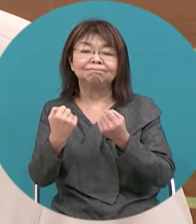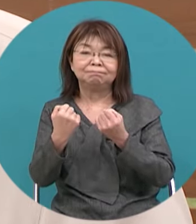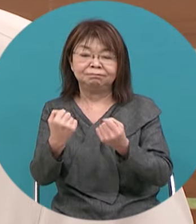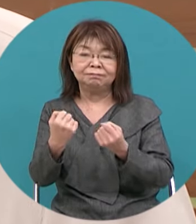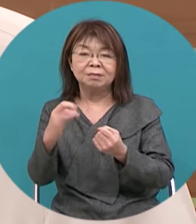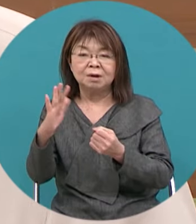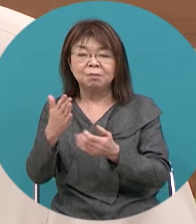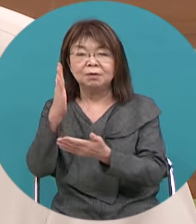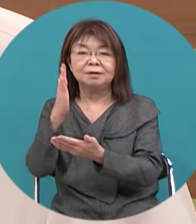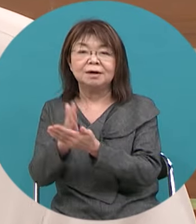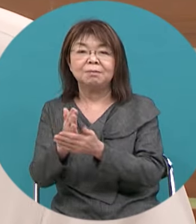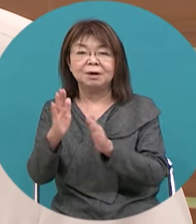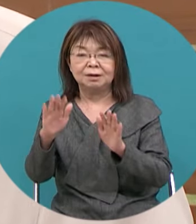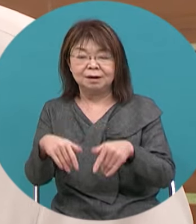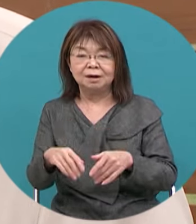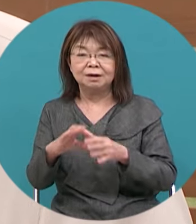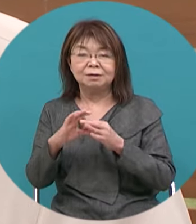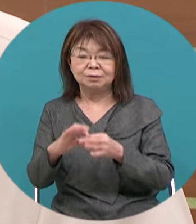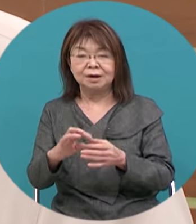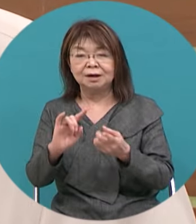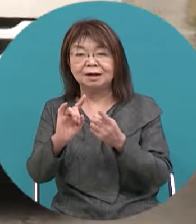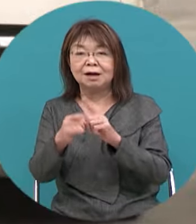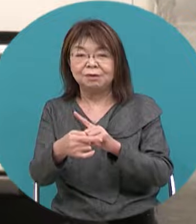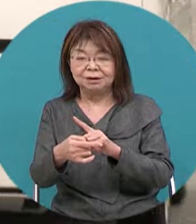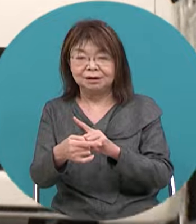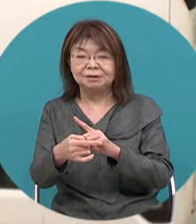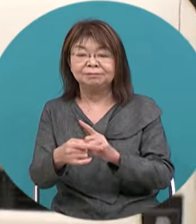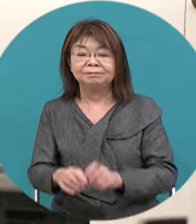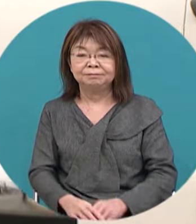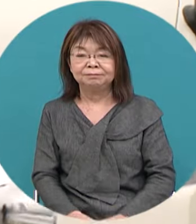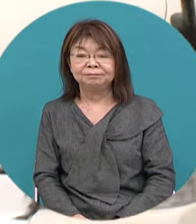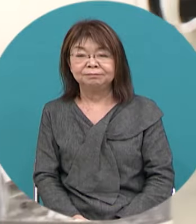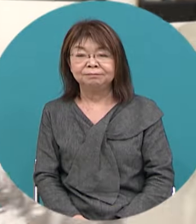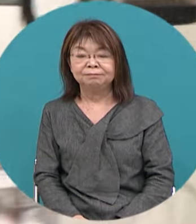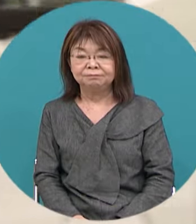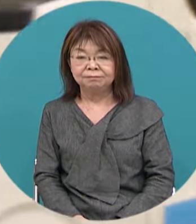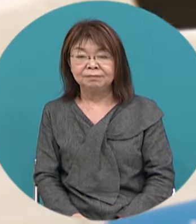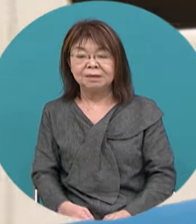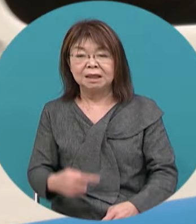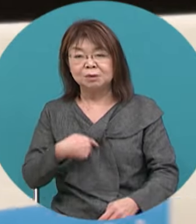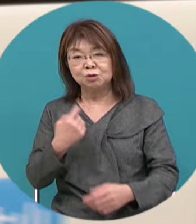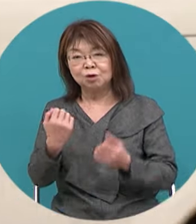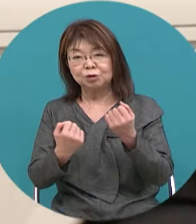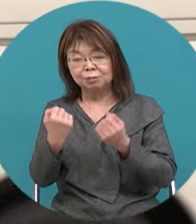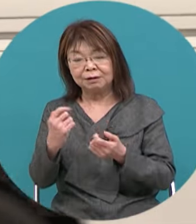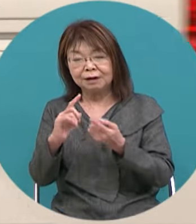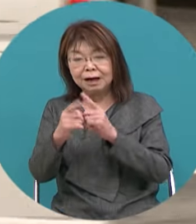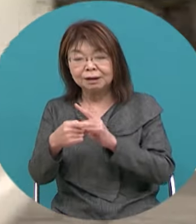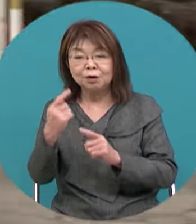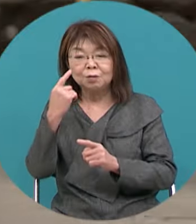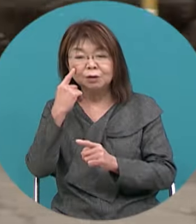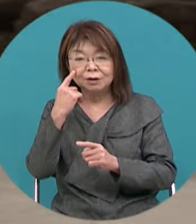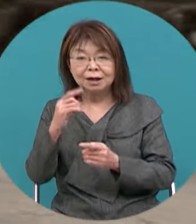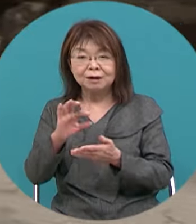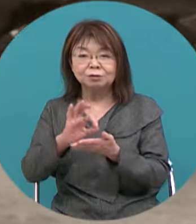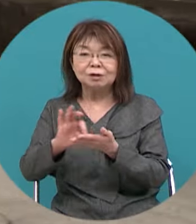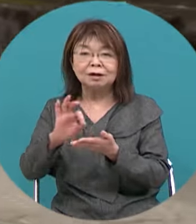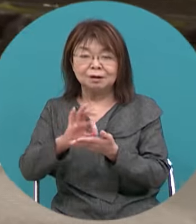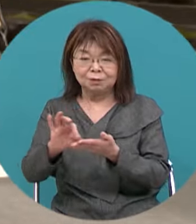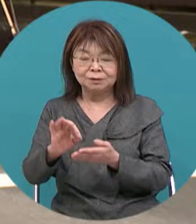からやっぱり足が欲しいわけよ。で、だからマイカーの代替えやね、今のところ。